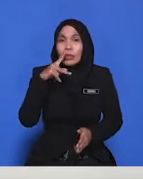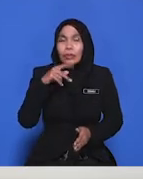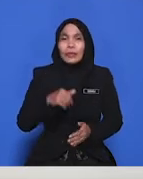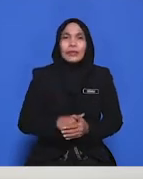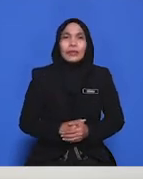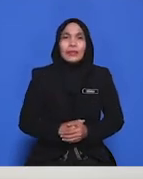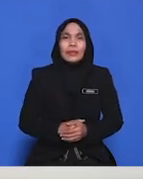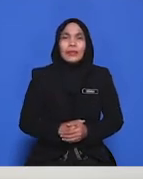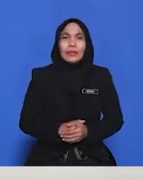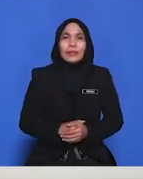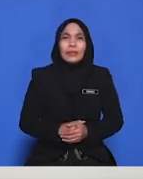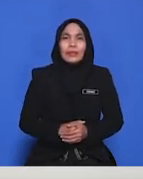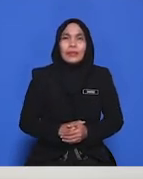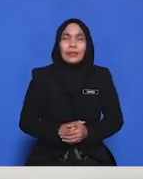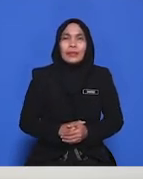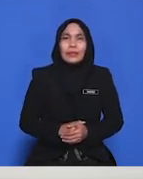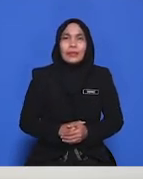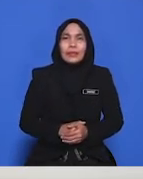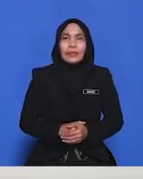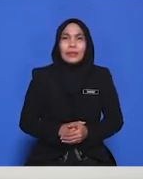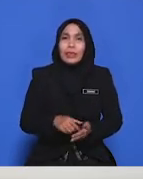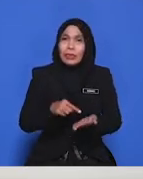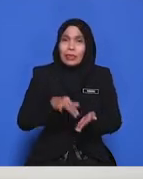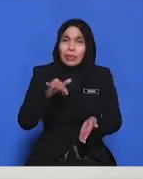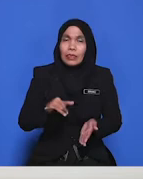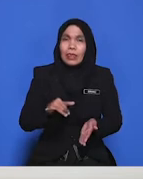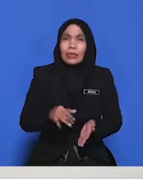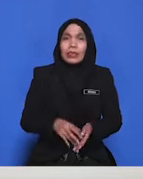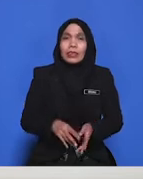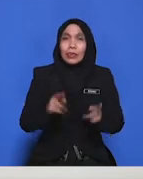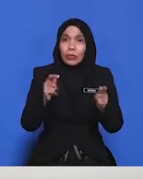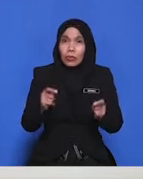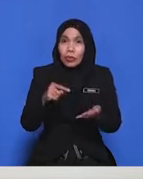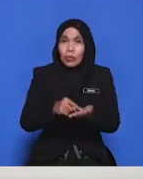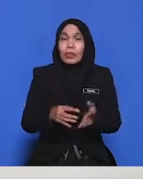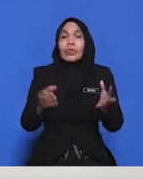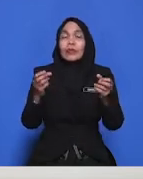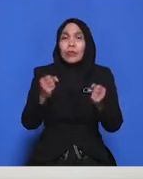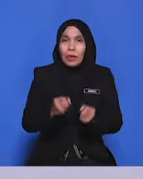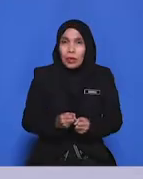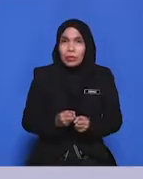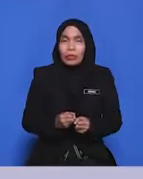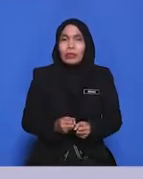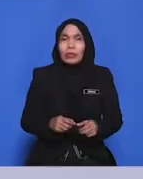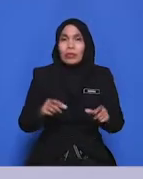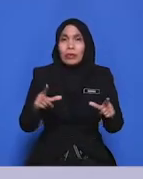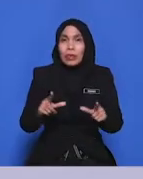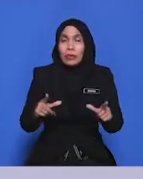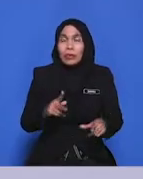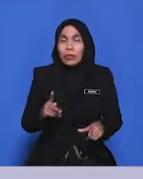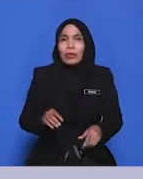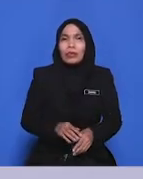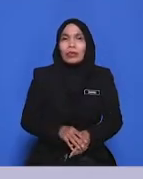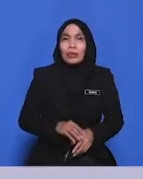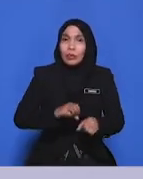Perkara sebegini yang ingin dibanteras oleh As-Sayyid Jamaluddin Al-Afghani. Seterusnya, beliau menyeru umat Islam